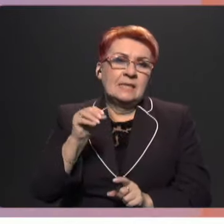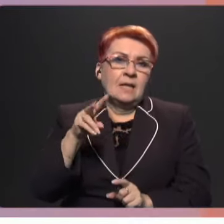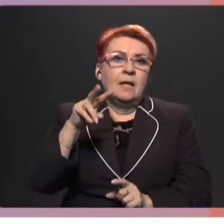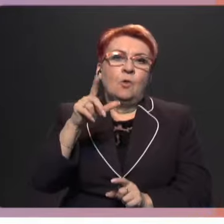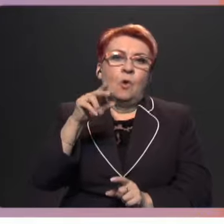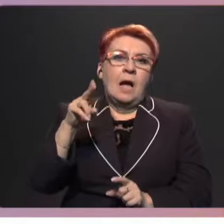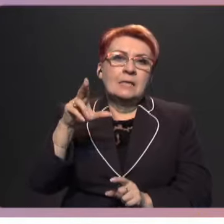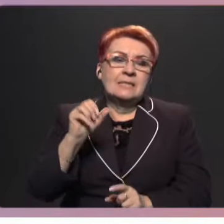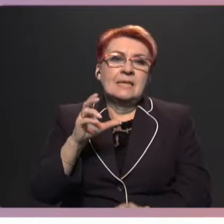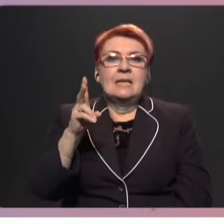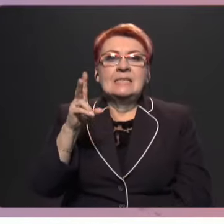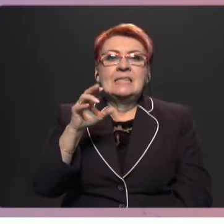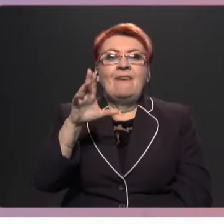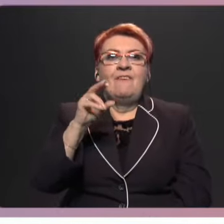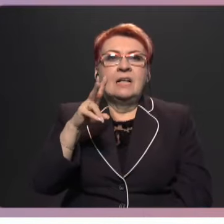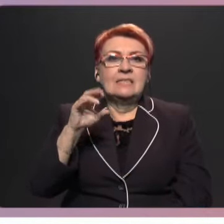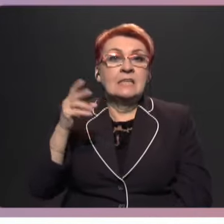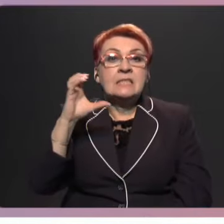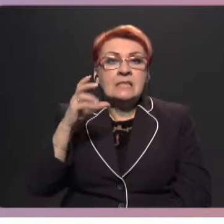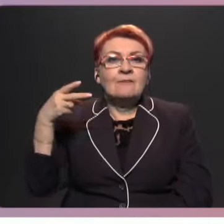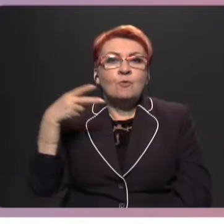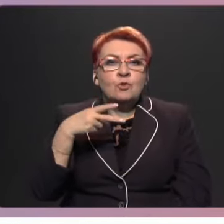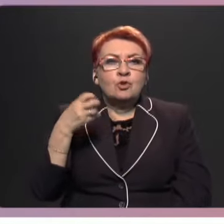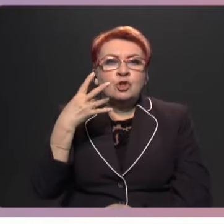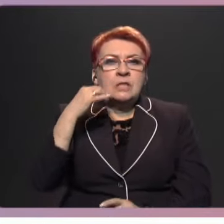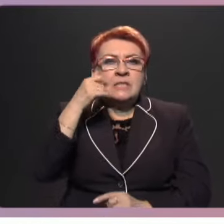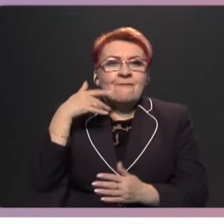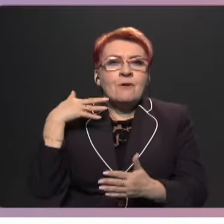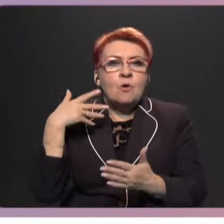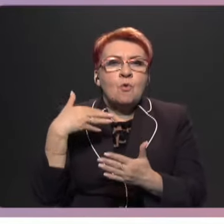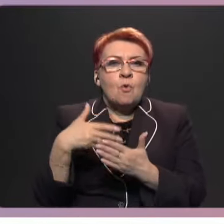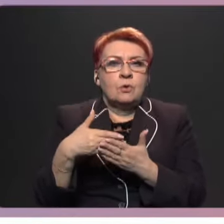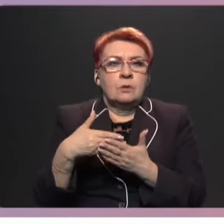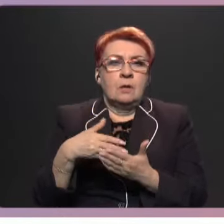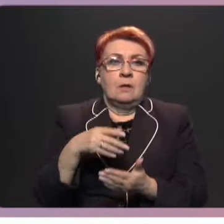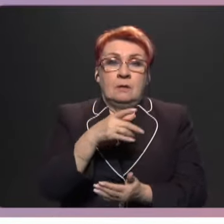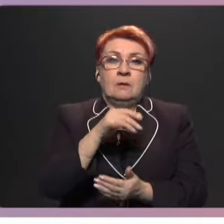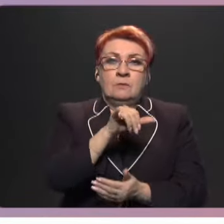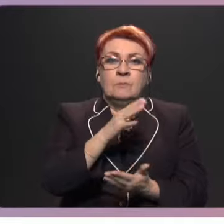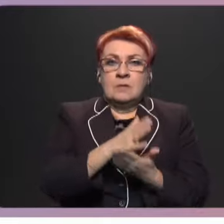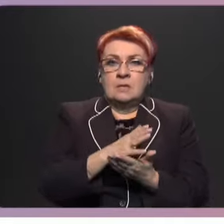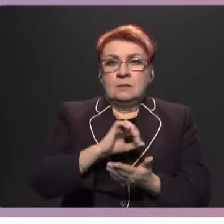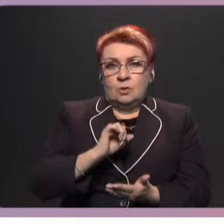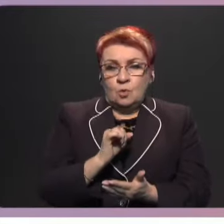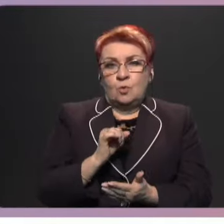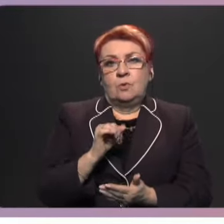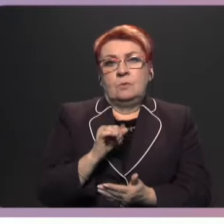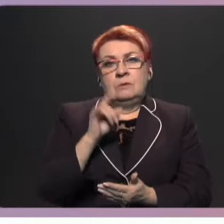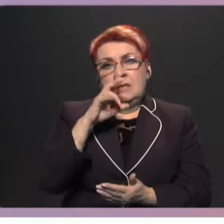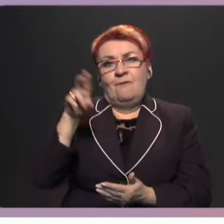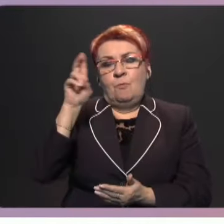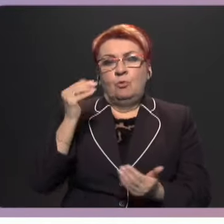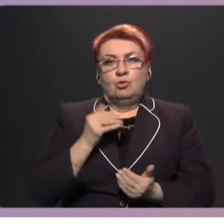в Славянске с 2014 года. У меня есть друг, слава богу, жив и здоров,